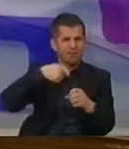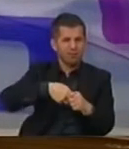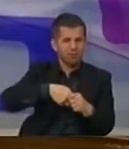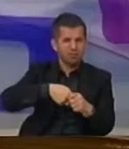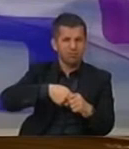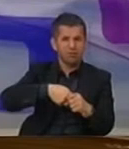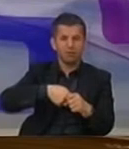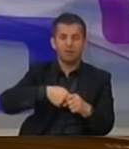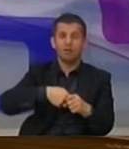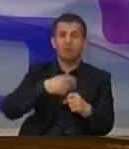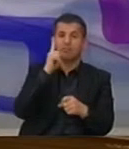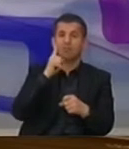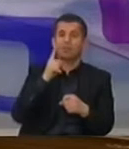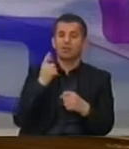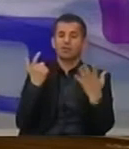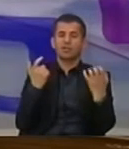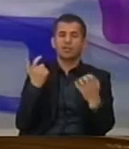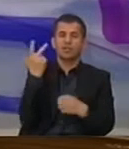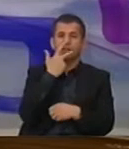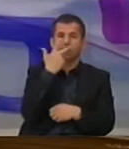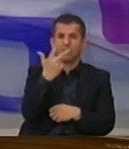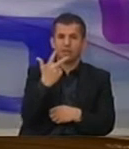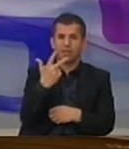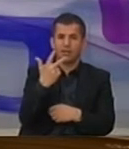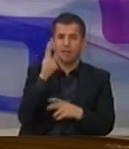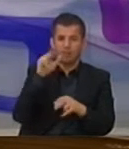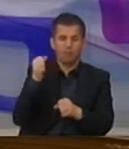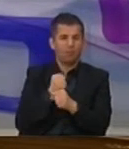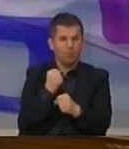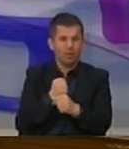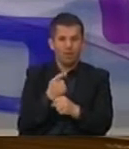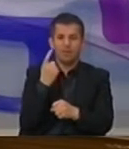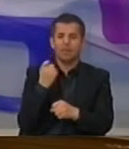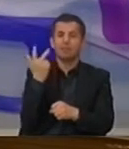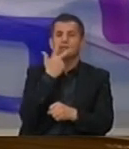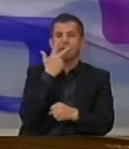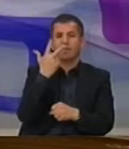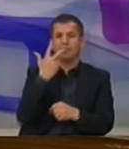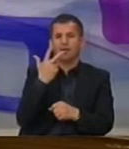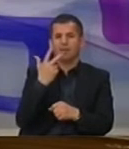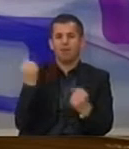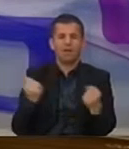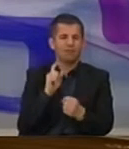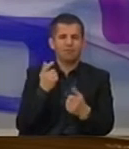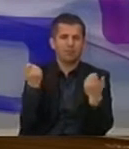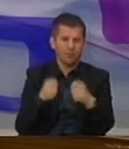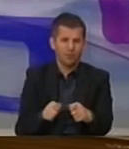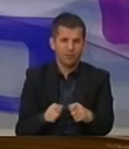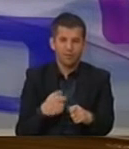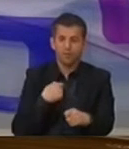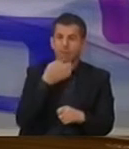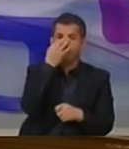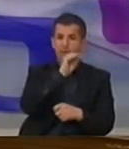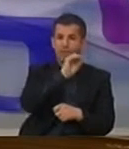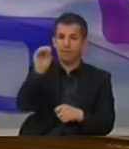me pakic, prej cilave 733 janë në funksion, ndërsa 133 nuk janë aktive. Më lejoni t'ju tregoj